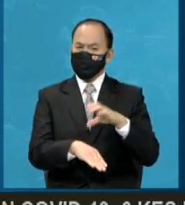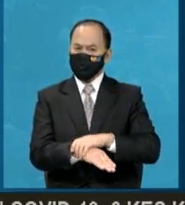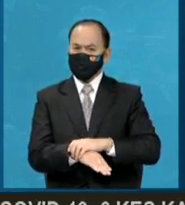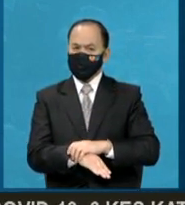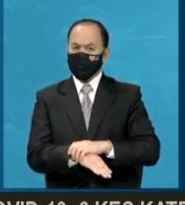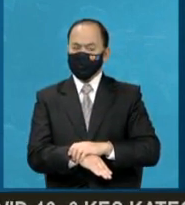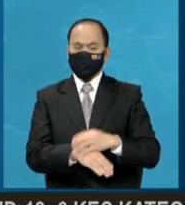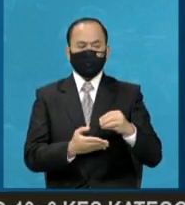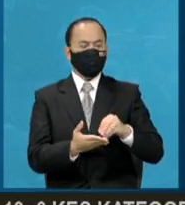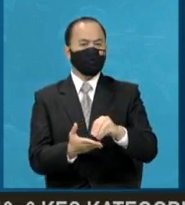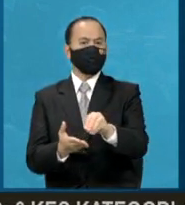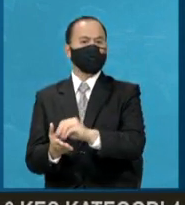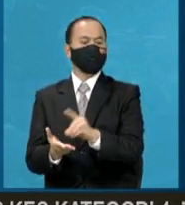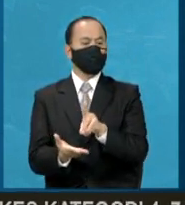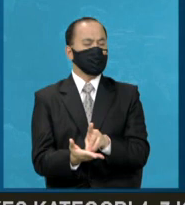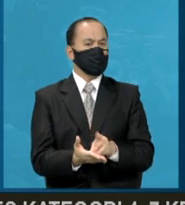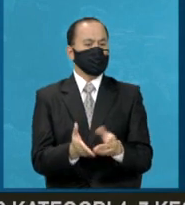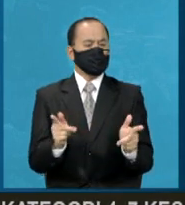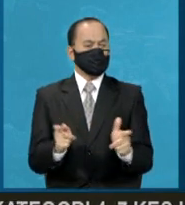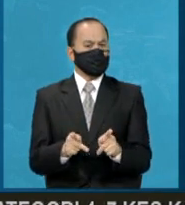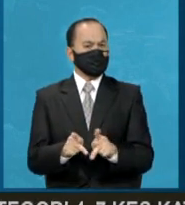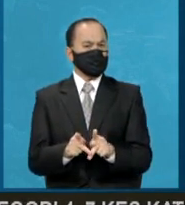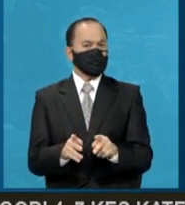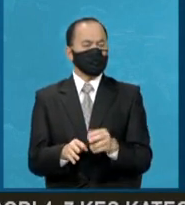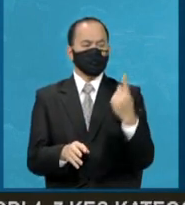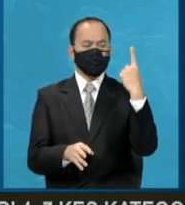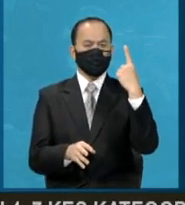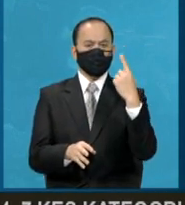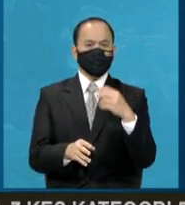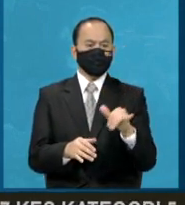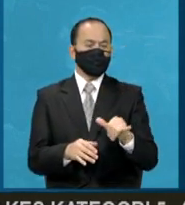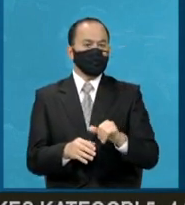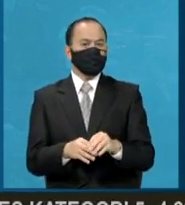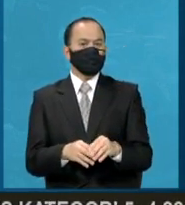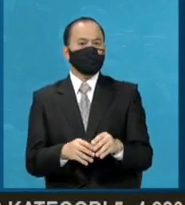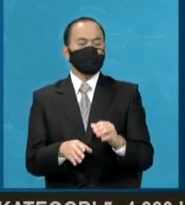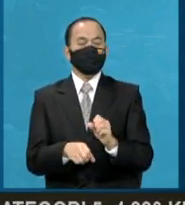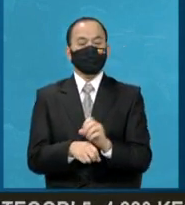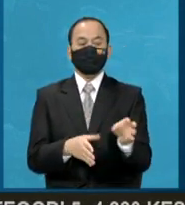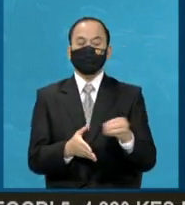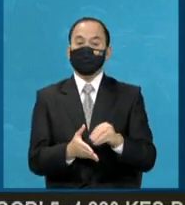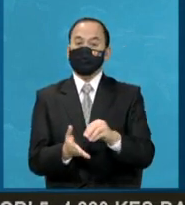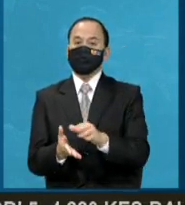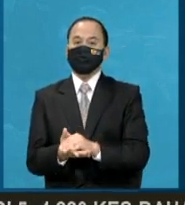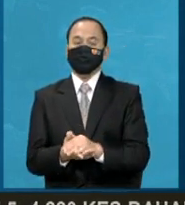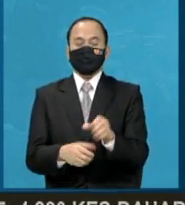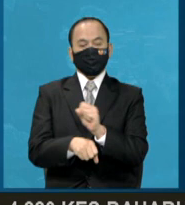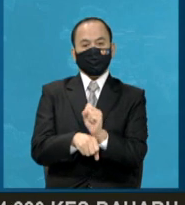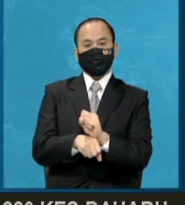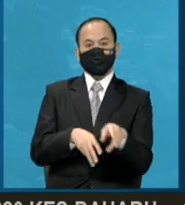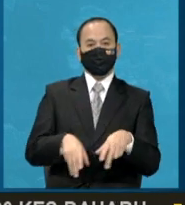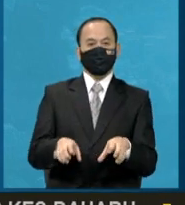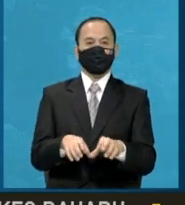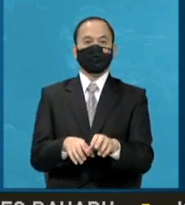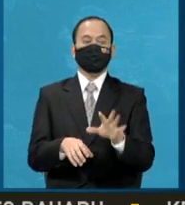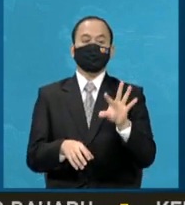penjual dadah kecil-kecilan beserta pelanggan-pelanggan mereka operasi tersebut dijalankan nadi